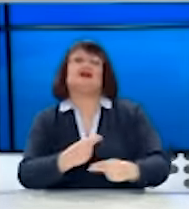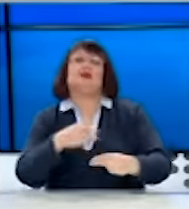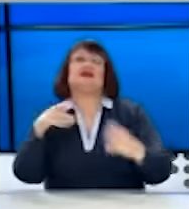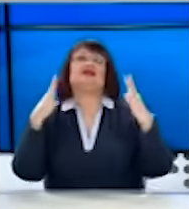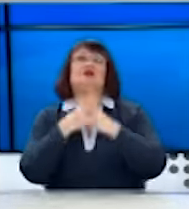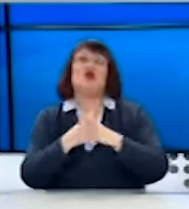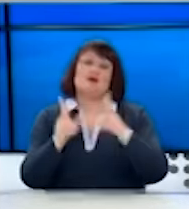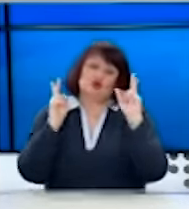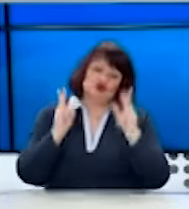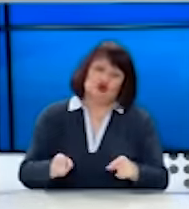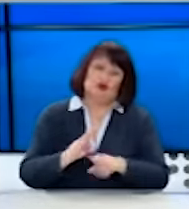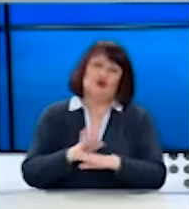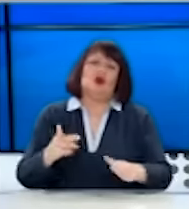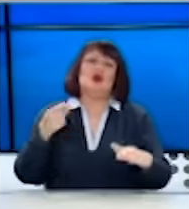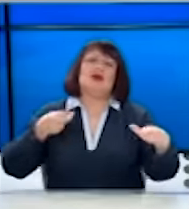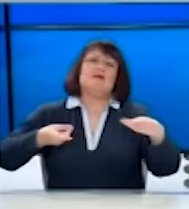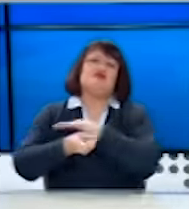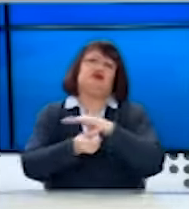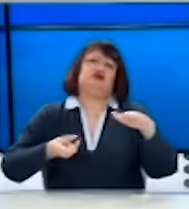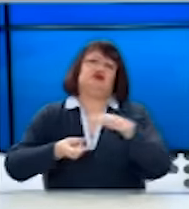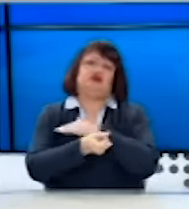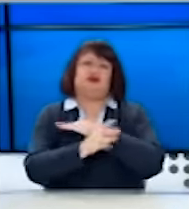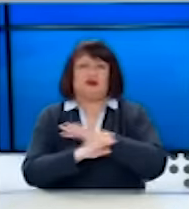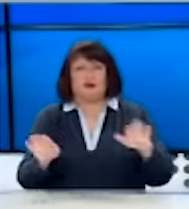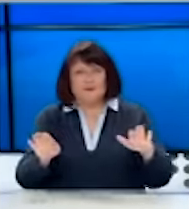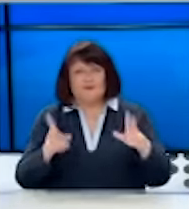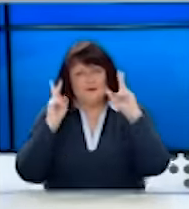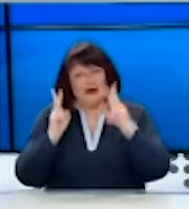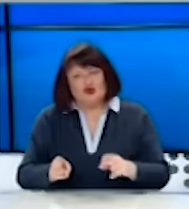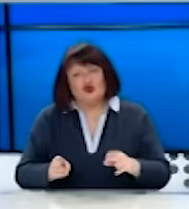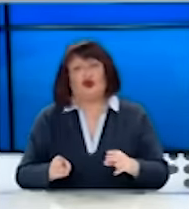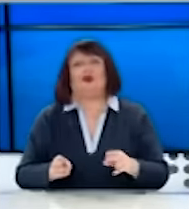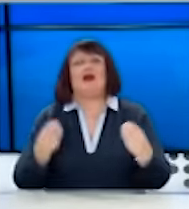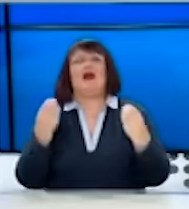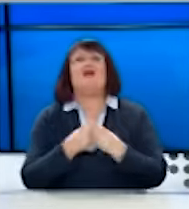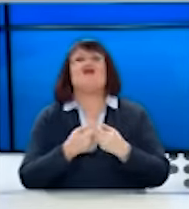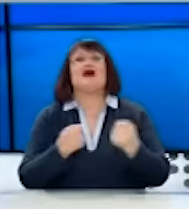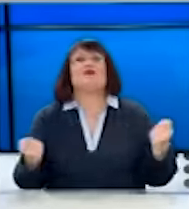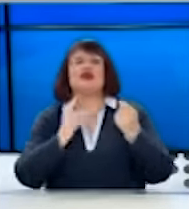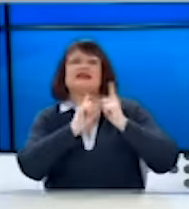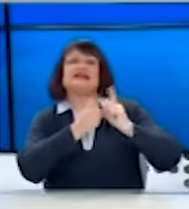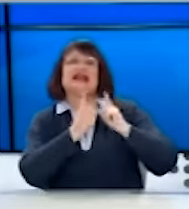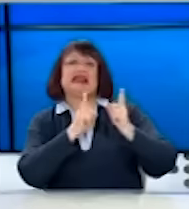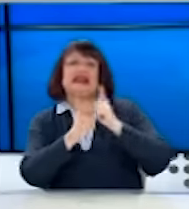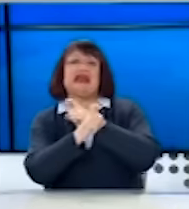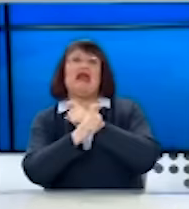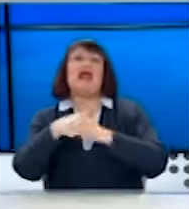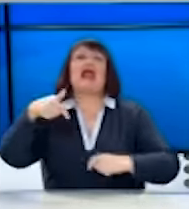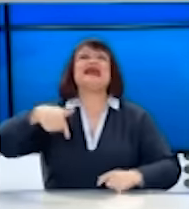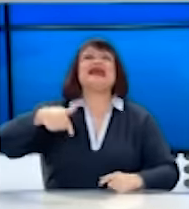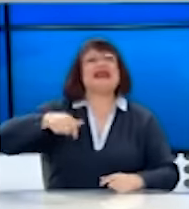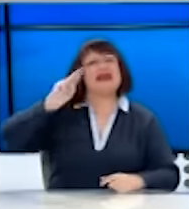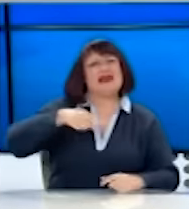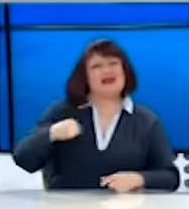ο πόλεμος και οι προσφυγικές ροές. Για να υπάρξει πλήρης εφαρμογή της συνθήκης της Γενέβης, με